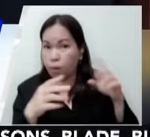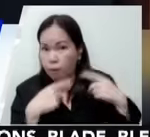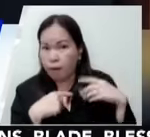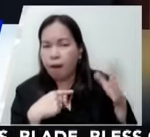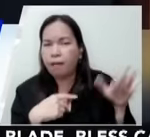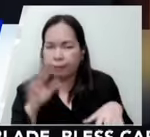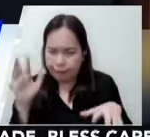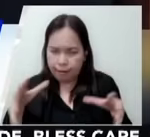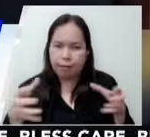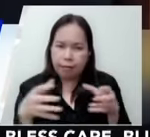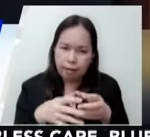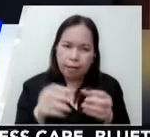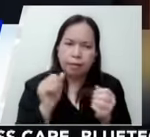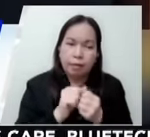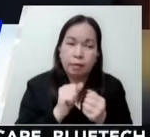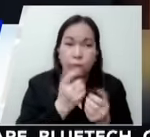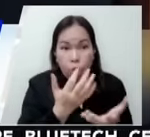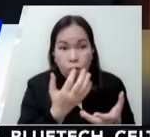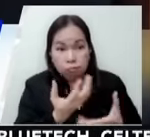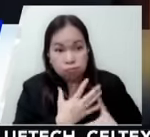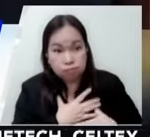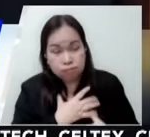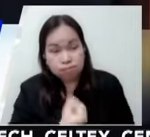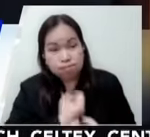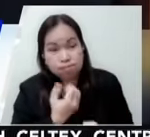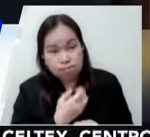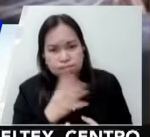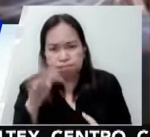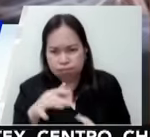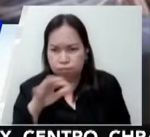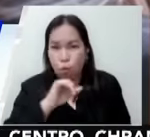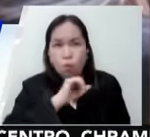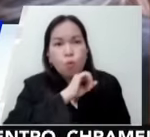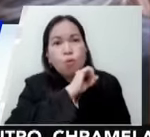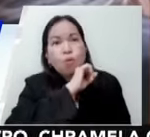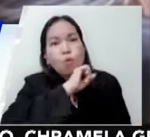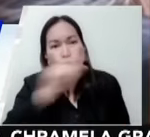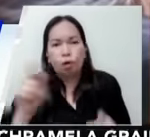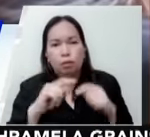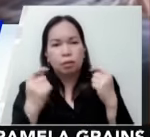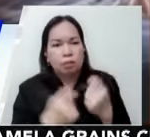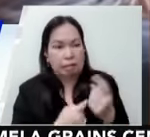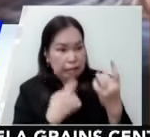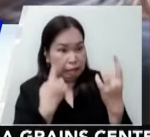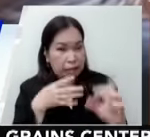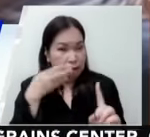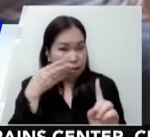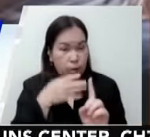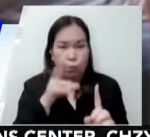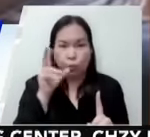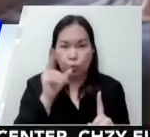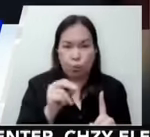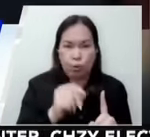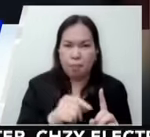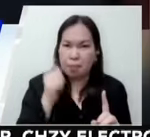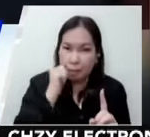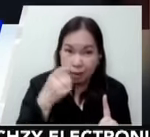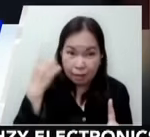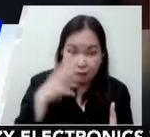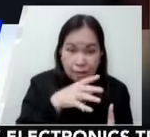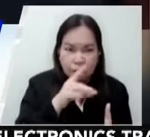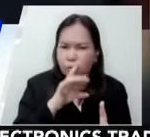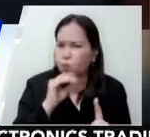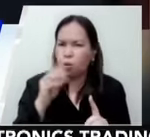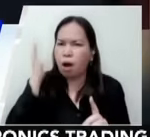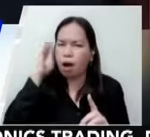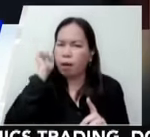magkwento, ayayin ko talaga. Hindi lang po yung yellow belt po na yan, at hindi lang po babae. Alam po yan ng buong team po. Isang beses ko